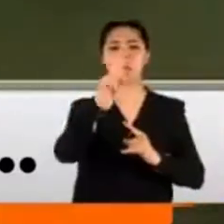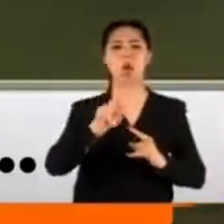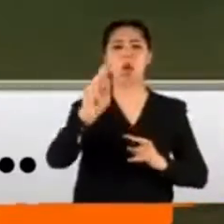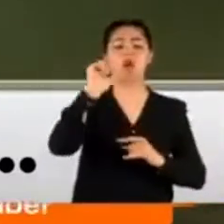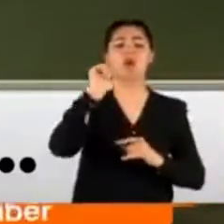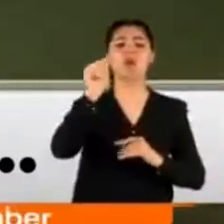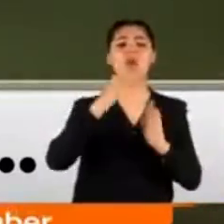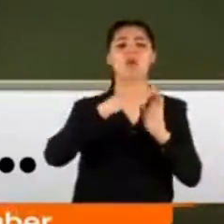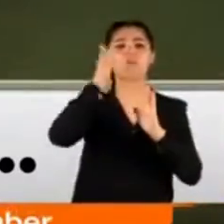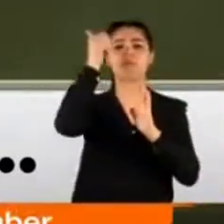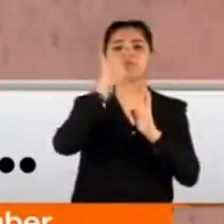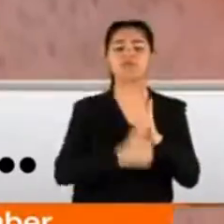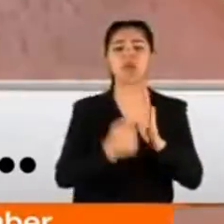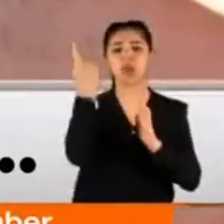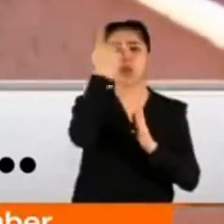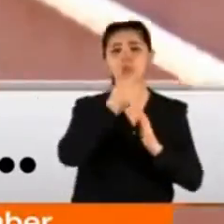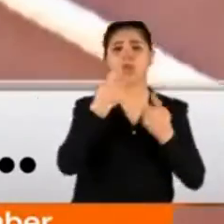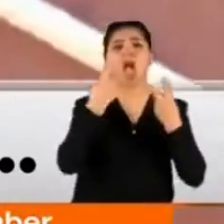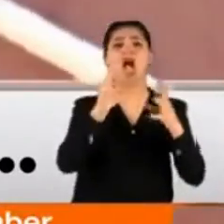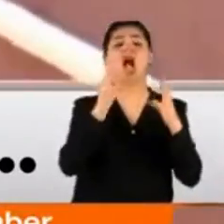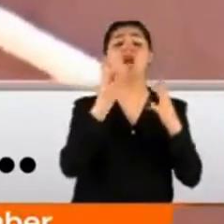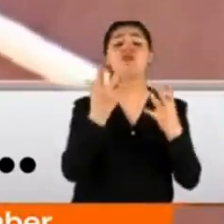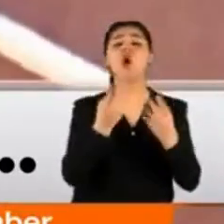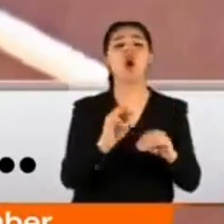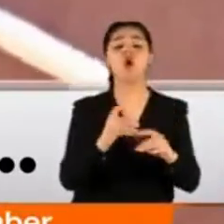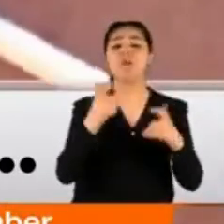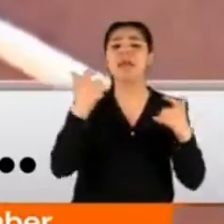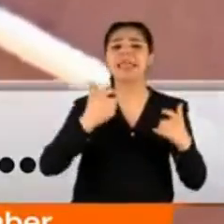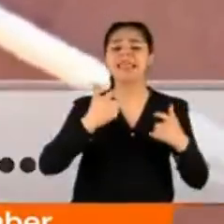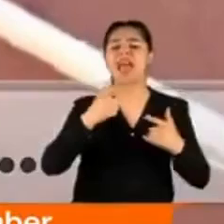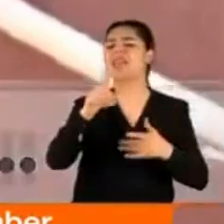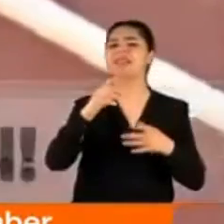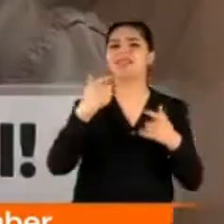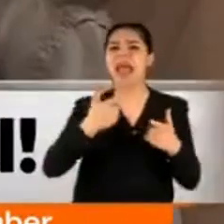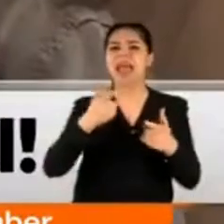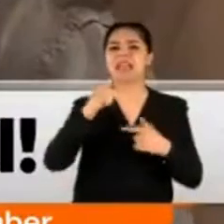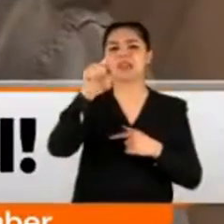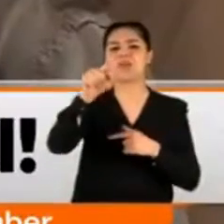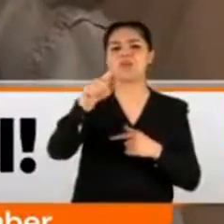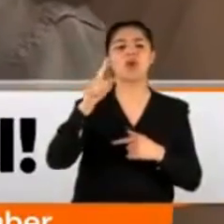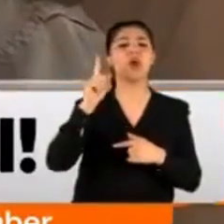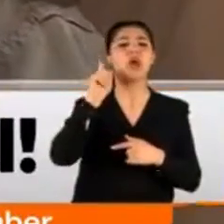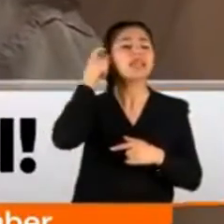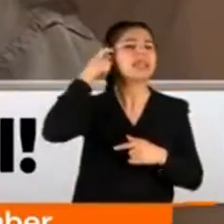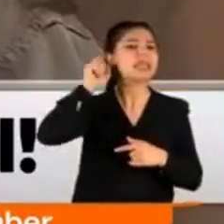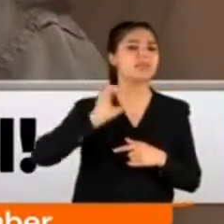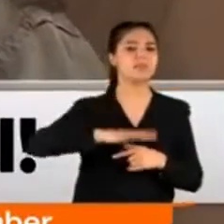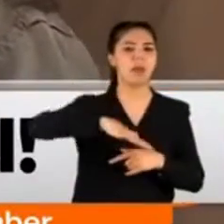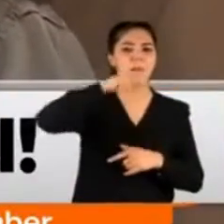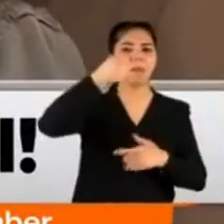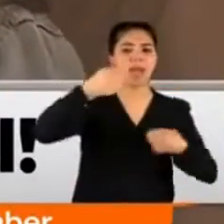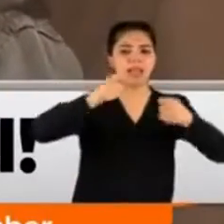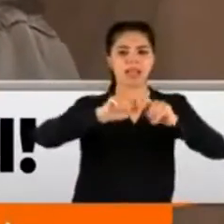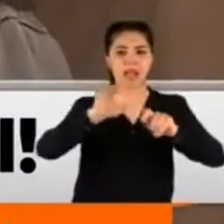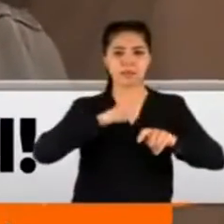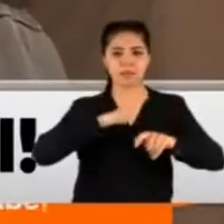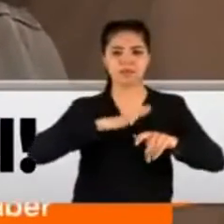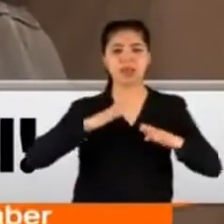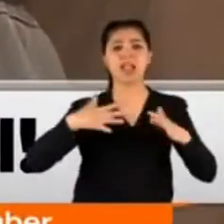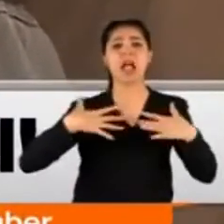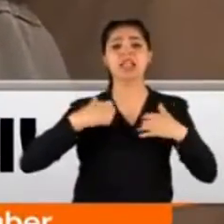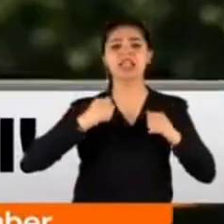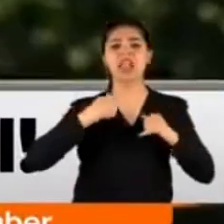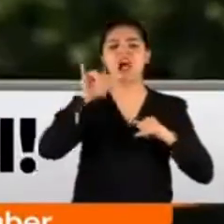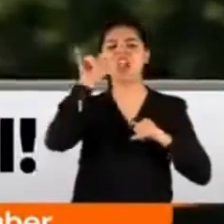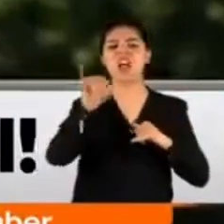günlük tam kapanma sürecinde açık olmayan yerlerden biri de işitme merkezleri işitme merkezlerinin kapalı olması sağlık hakkının